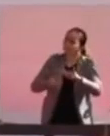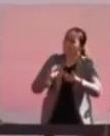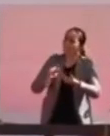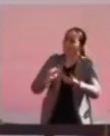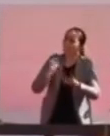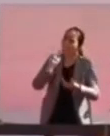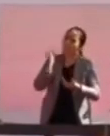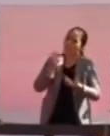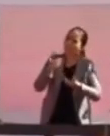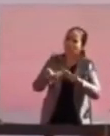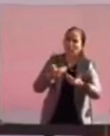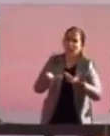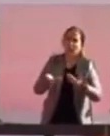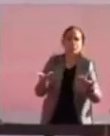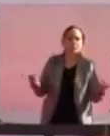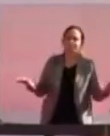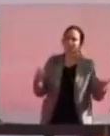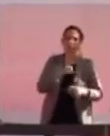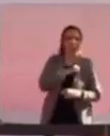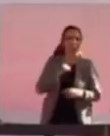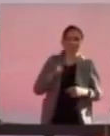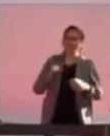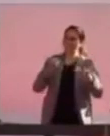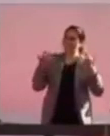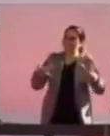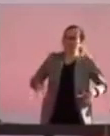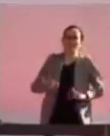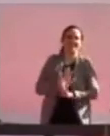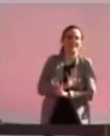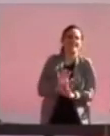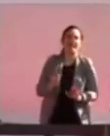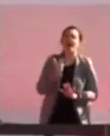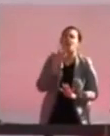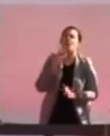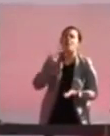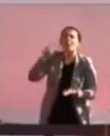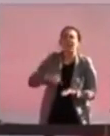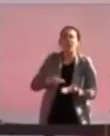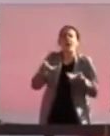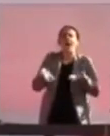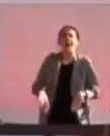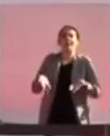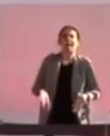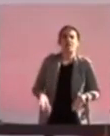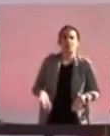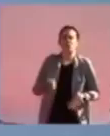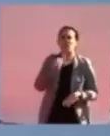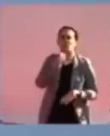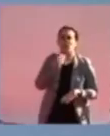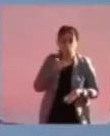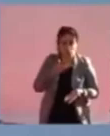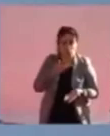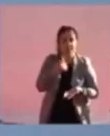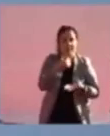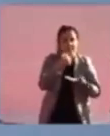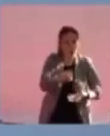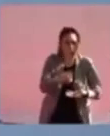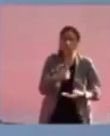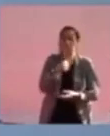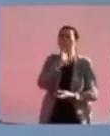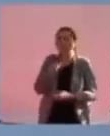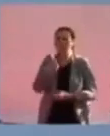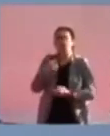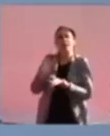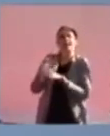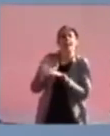pazienza è finita e vogliamo tutto ora ci sono le risorse c'è bisogno di un cambiamento radicale che mette ai fabbisogni di